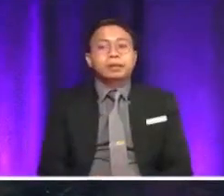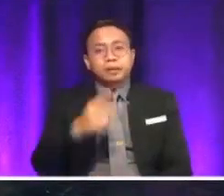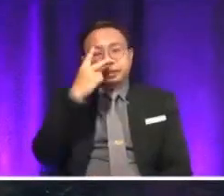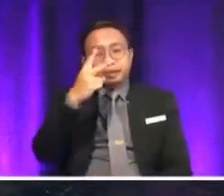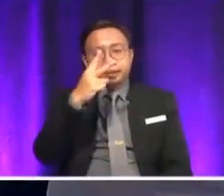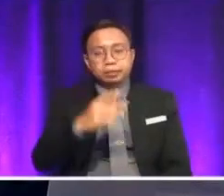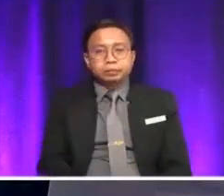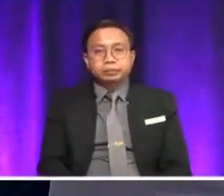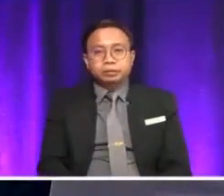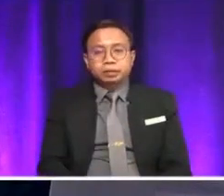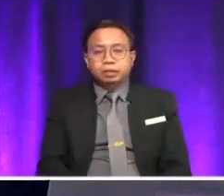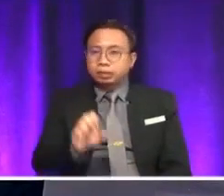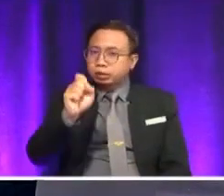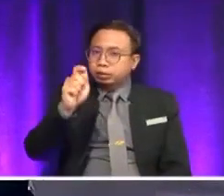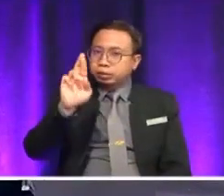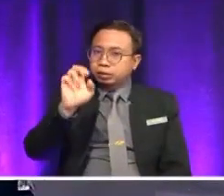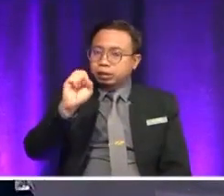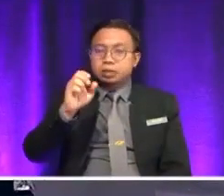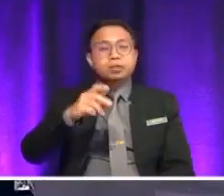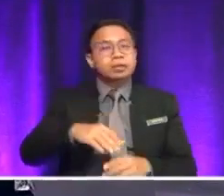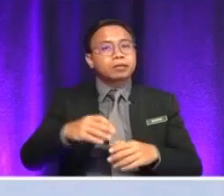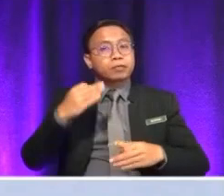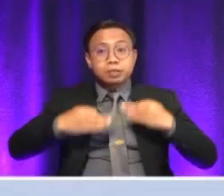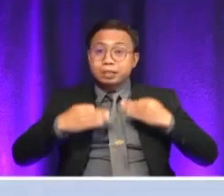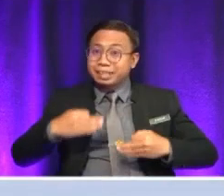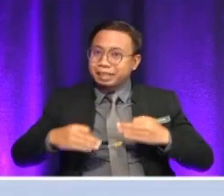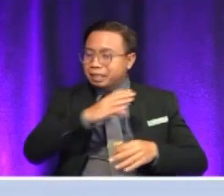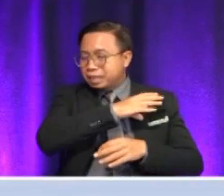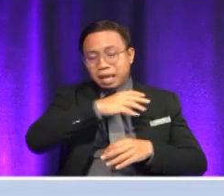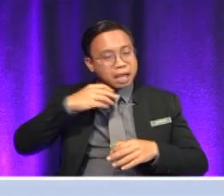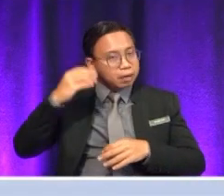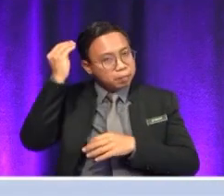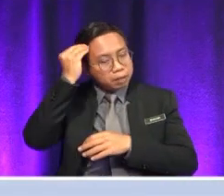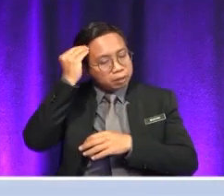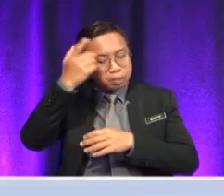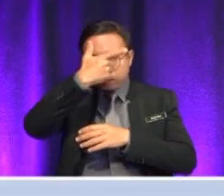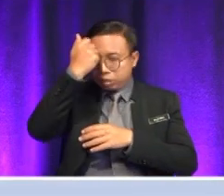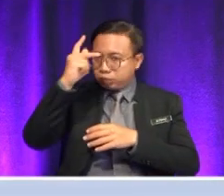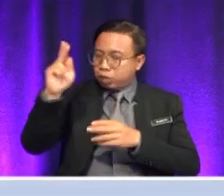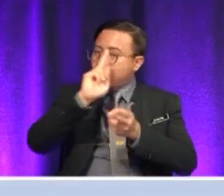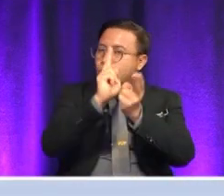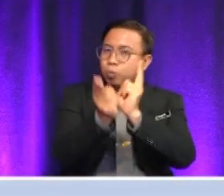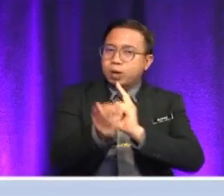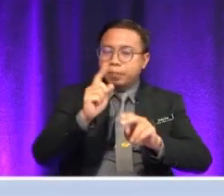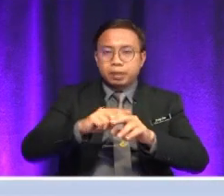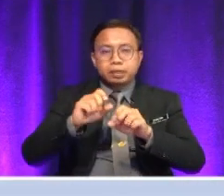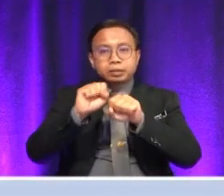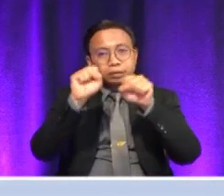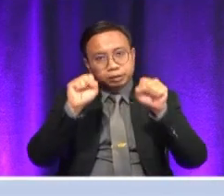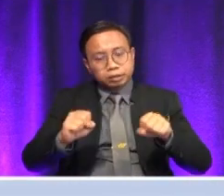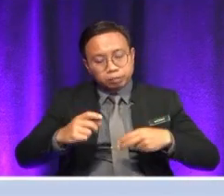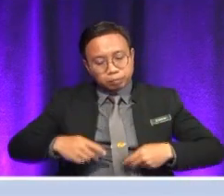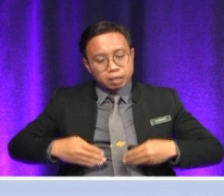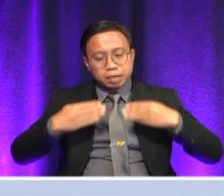dulu. Okay, stres ni adalah keadaan fizikal ataupun ketegangan mental yang menyebabkan perubahan pada sistem tubuh,